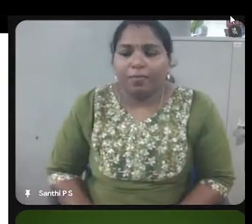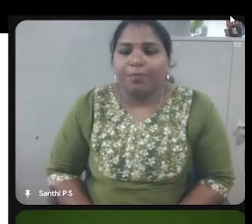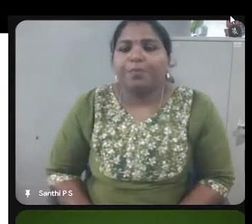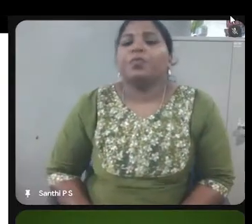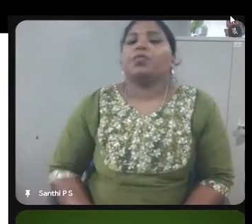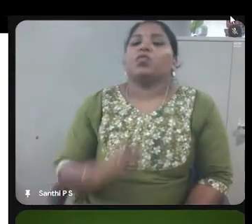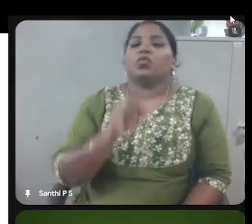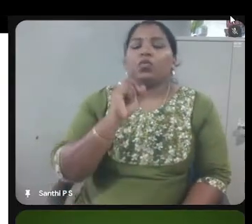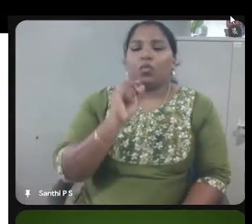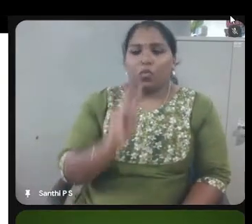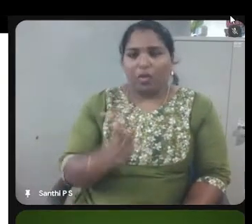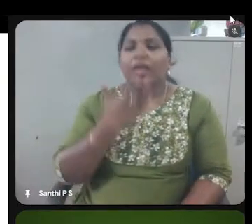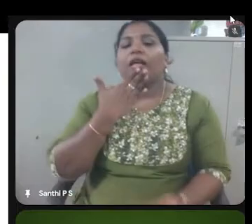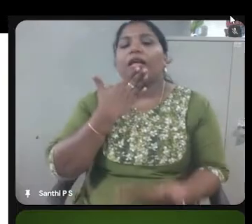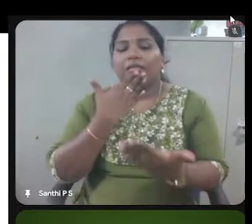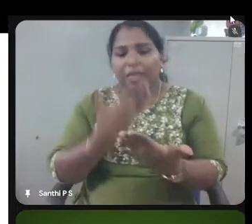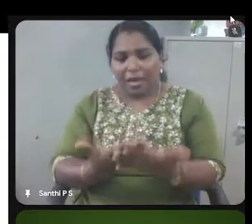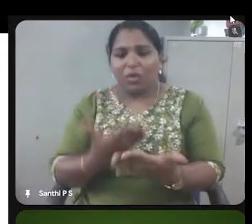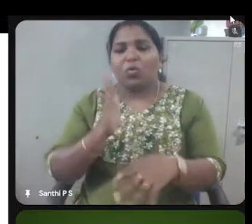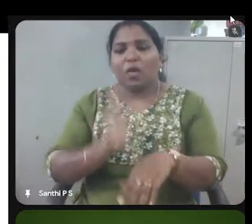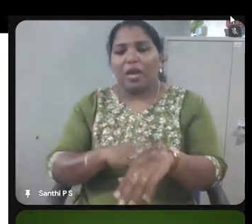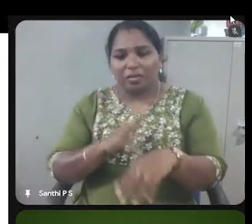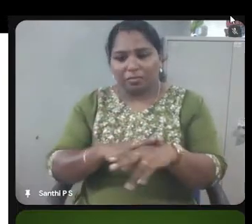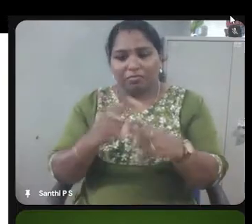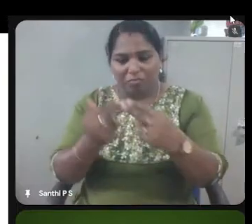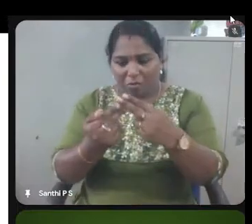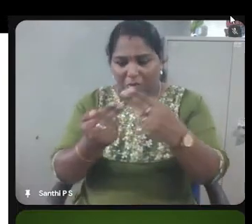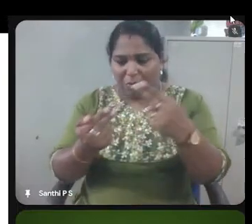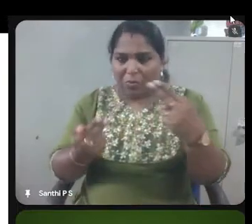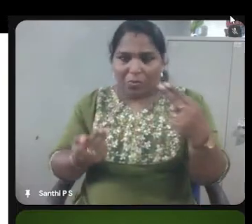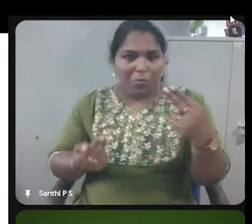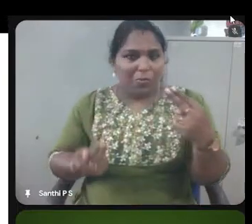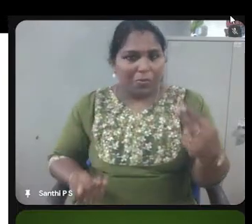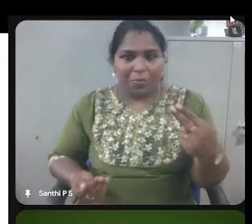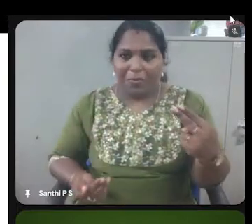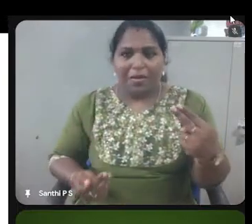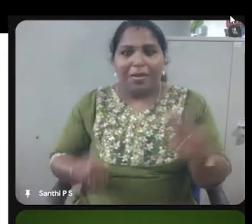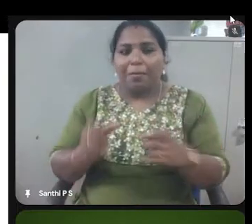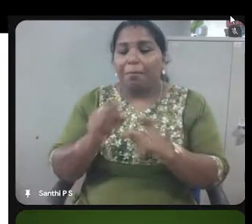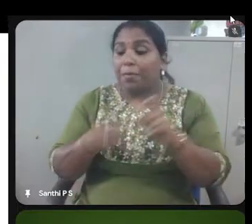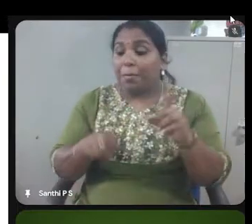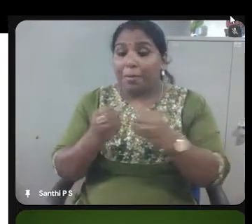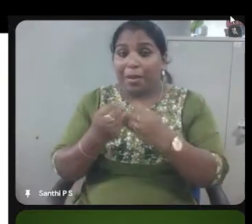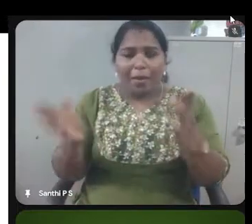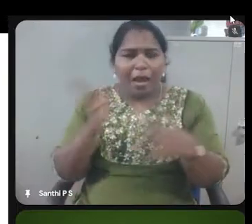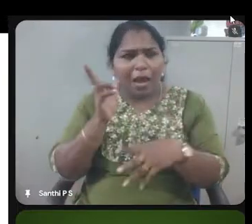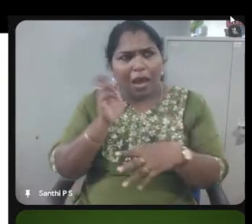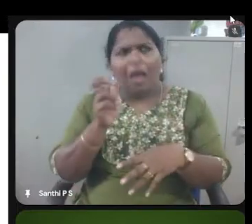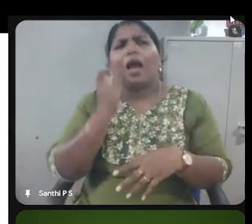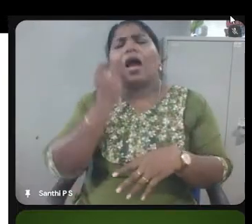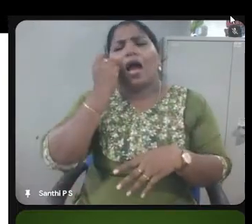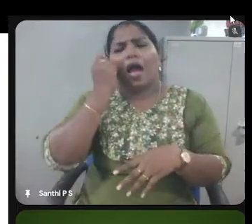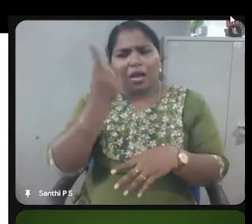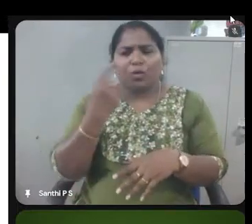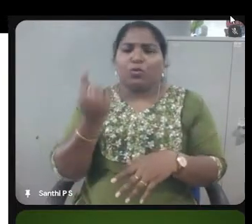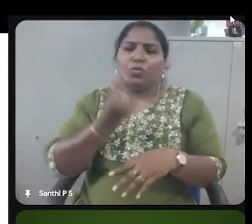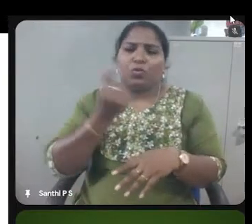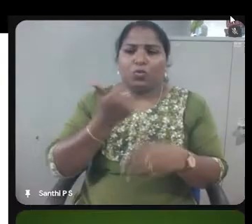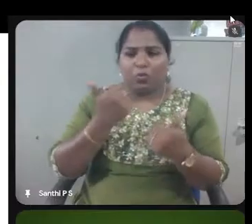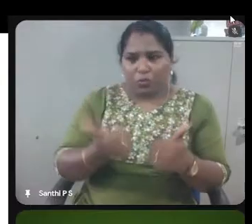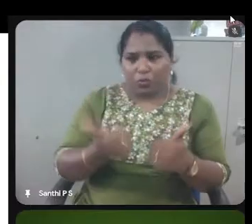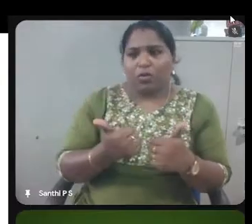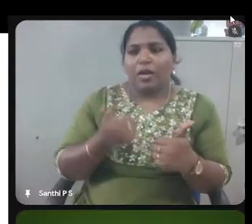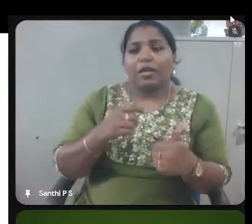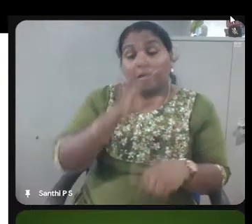താങ്ക് യു മാഡം. ഇത് ഈ ഒരു എക്സ്പീരിയൻസ് ഷെയർ ചെയ്യുന്നതിന് മറ്റു പാർട്ടിസിപ്പൻസിനും കൂടി അത് യൂസ്ഫുൾ ആയിരിക്കും. അതെ, എനിക്ക് ഭയങ്കര